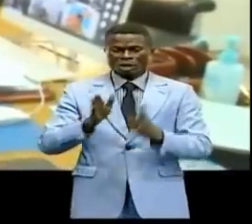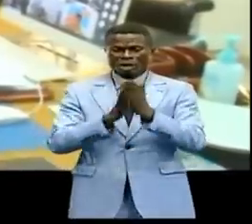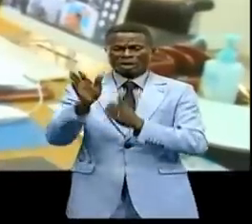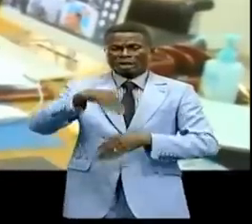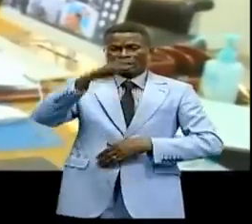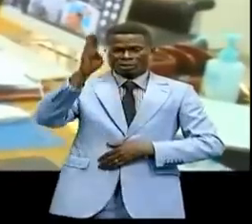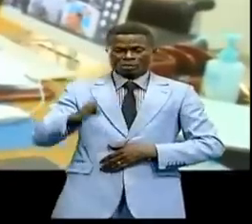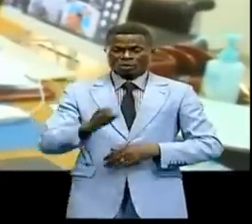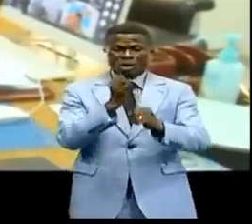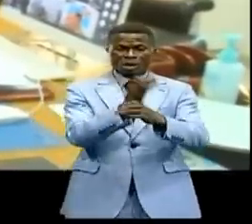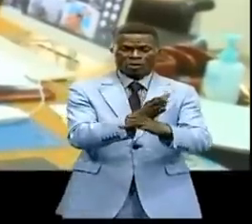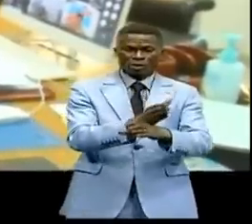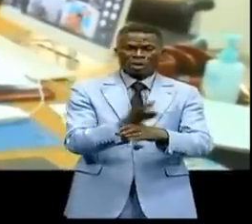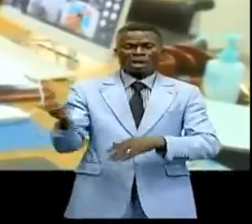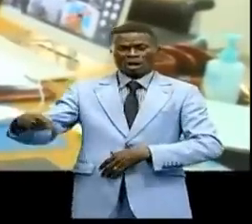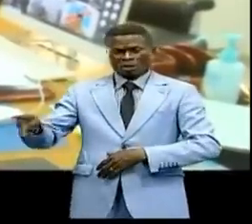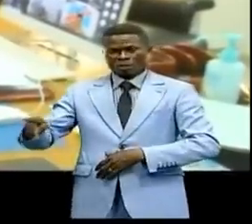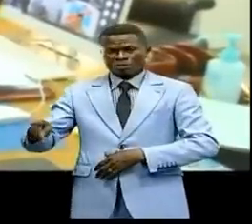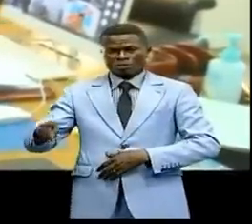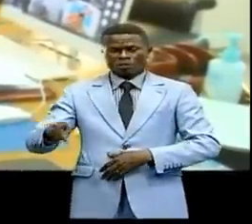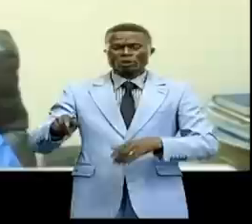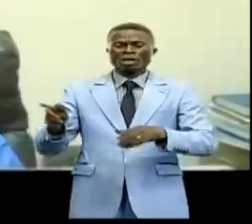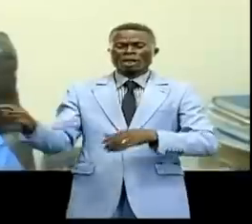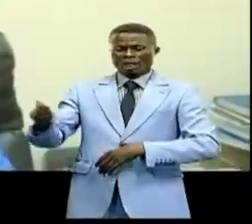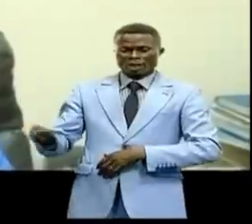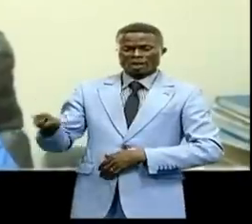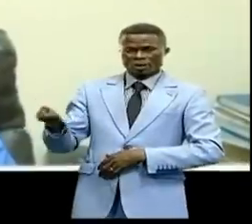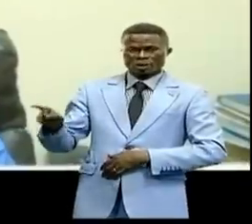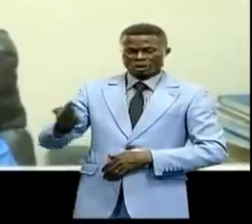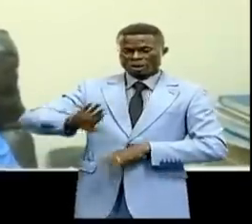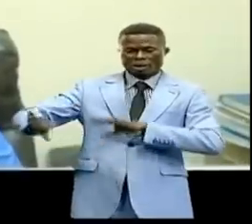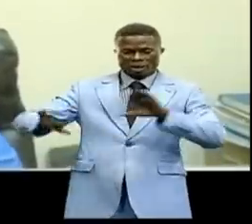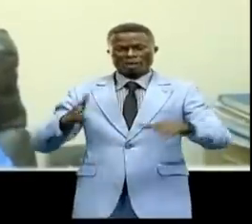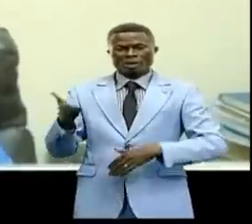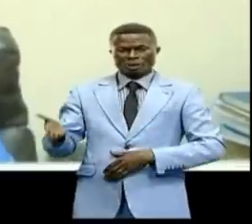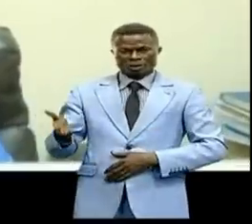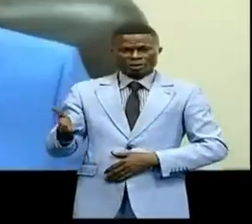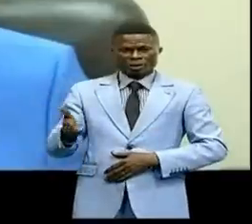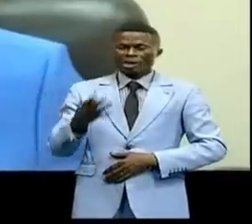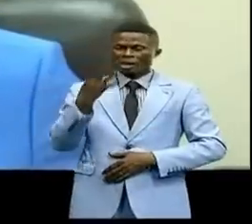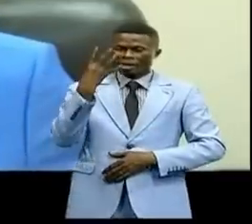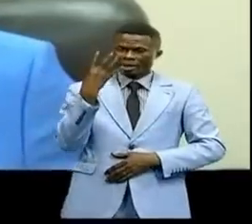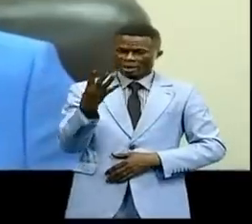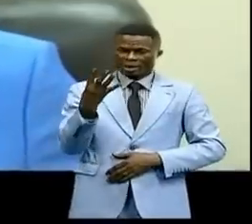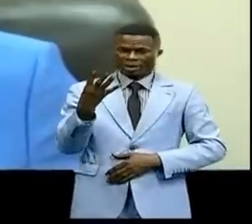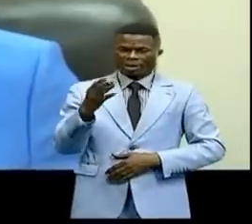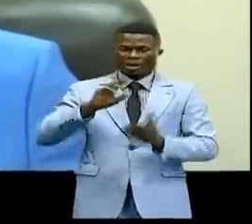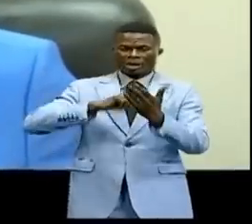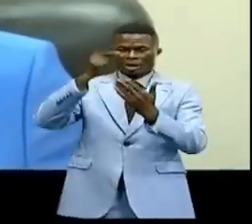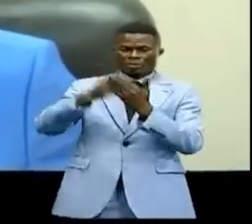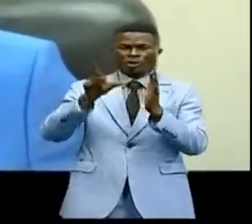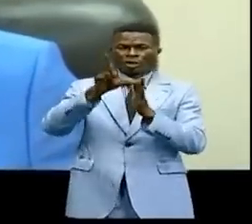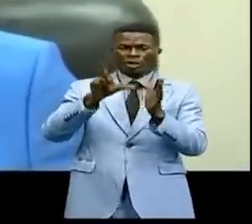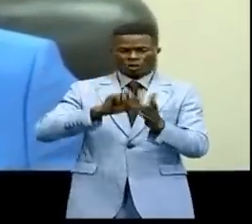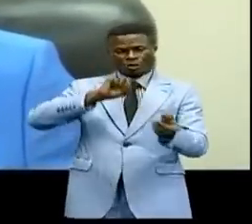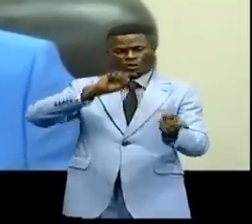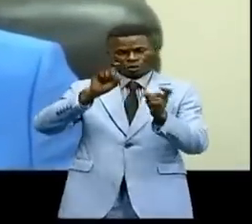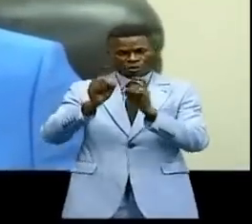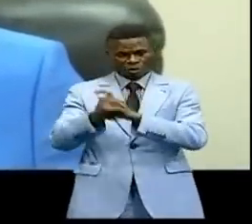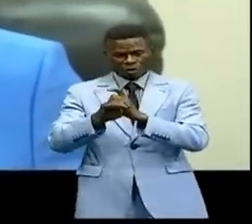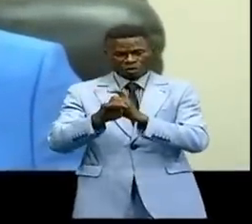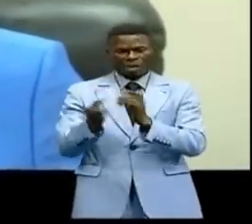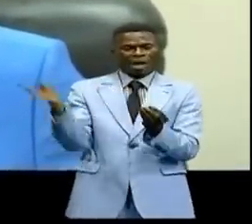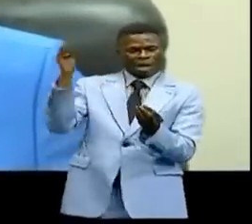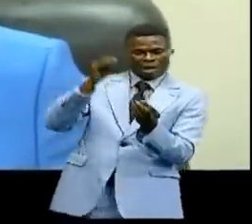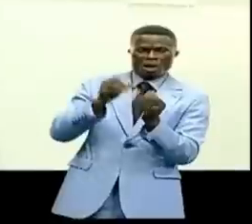15% mise à la disposition des provinces et des entités territoriales décentralisées. 4. Projet de loi modifiant et